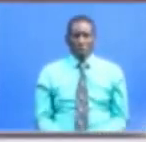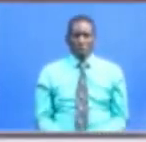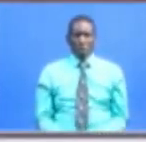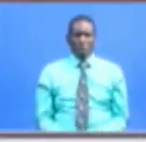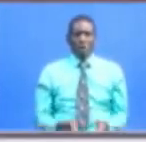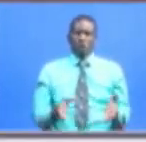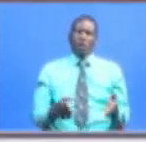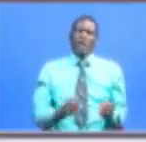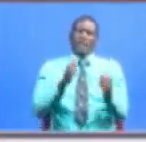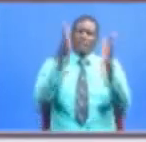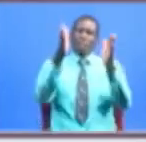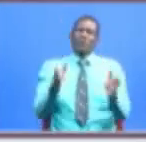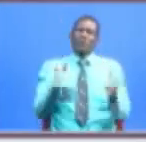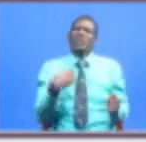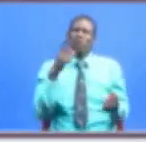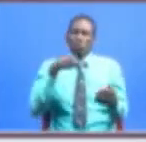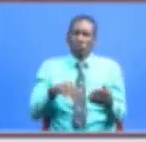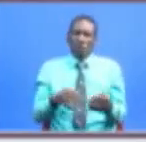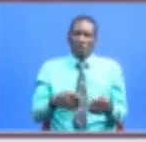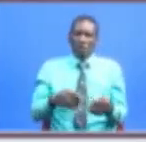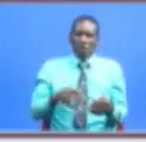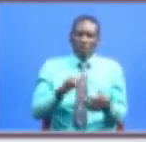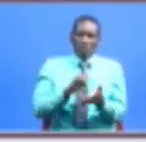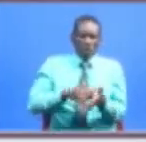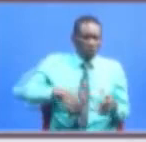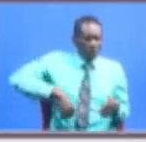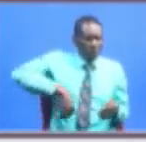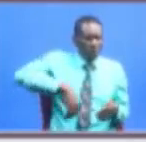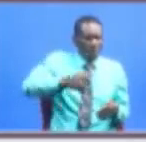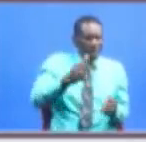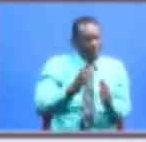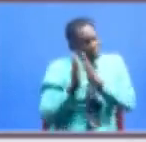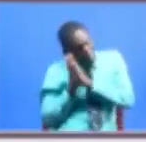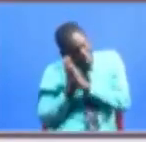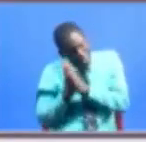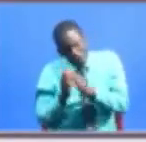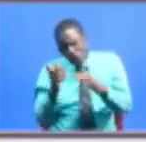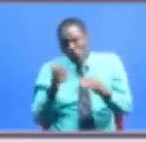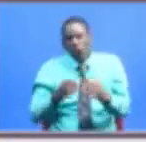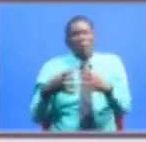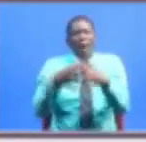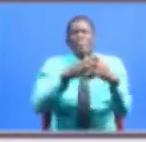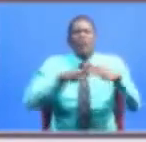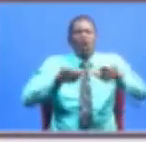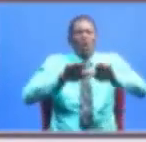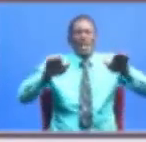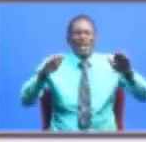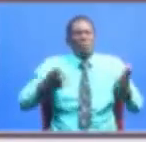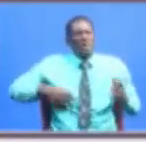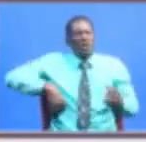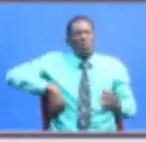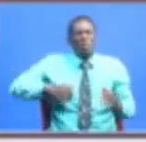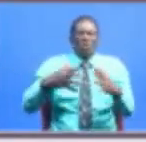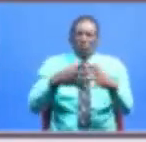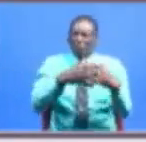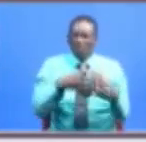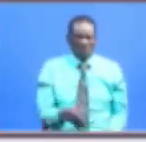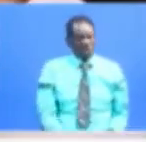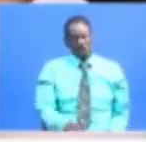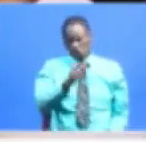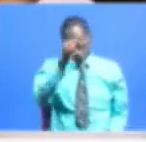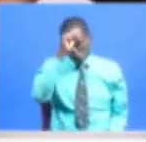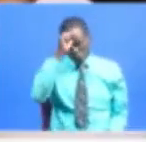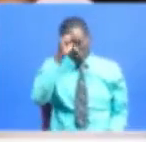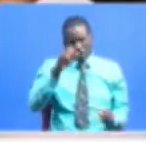Ati kuna mtu anasema ati tuagize kitanda kutoka Marekani ama meza ama kiti. Sio ni ukumbafu kubwa